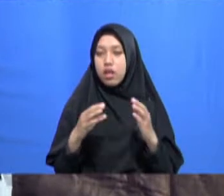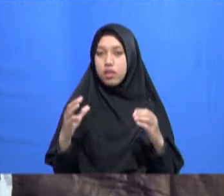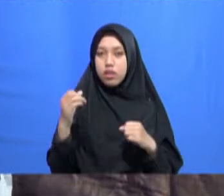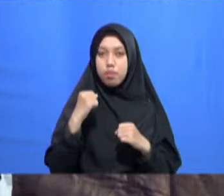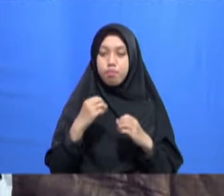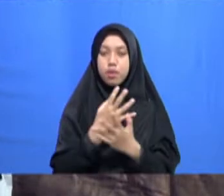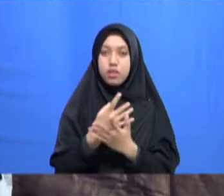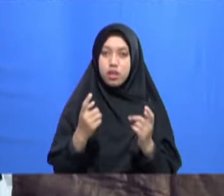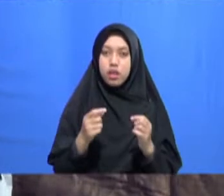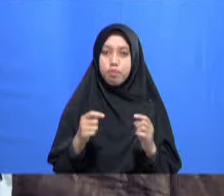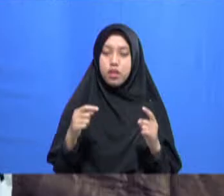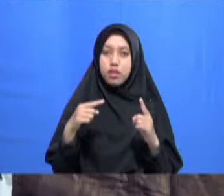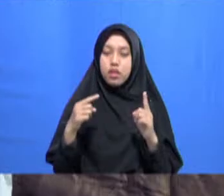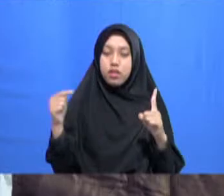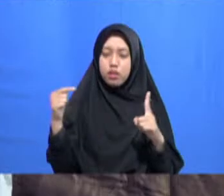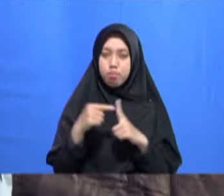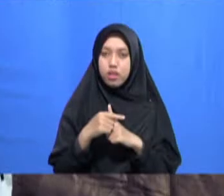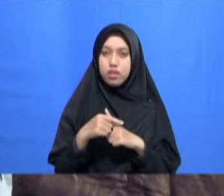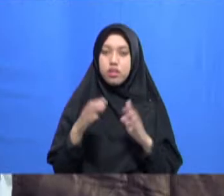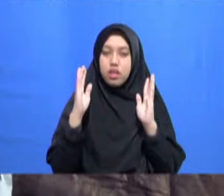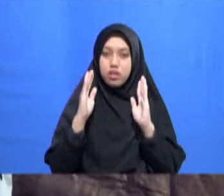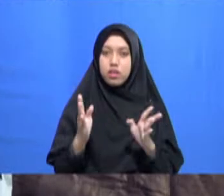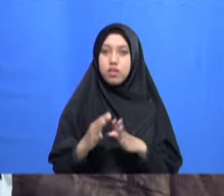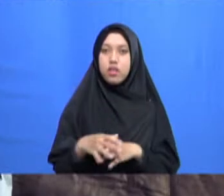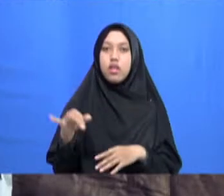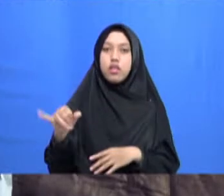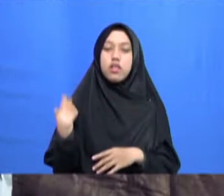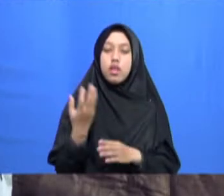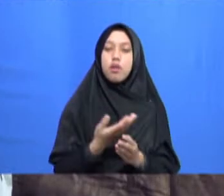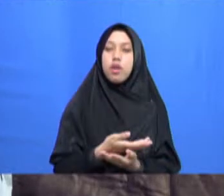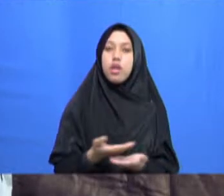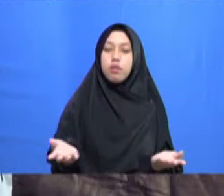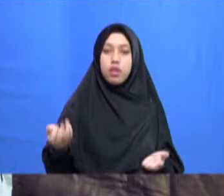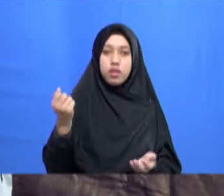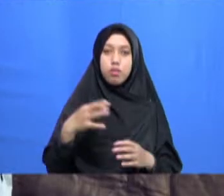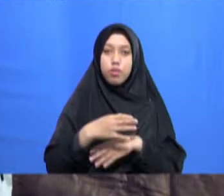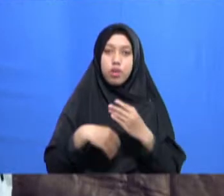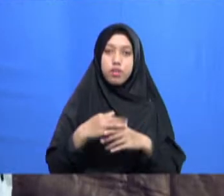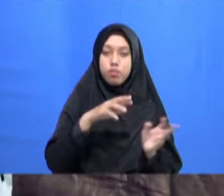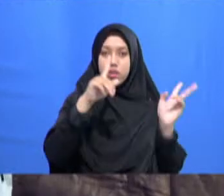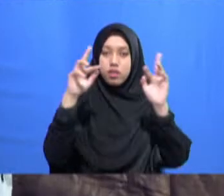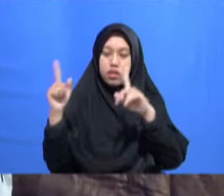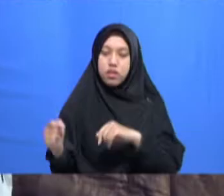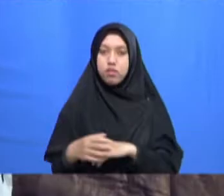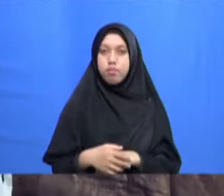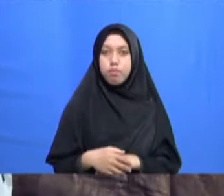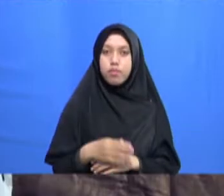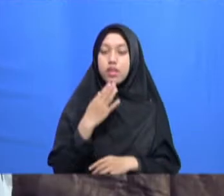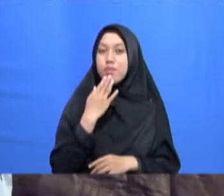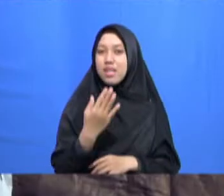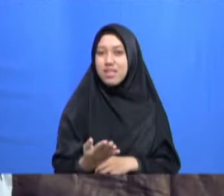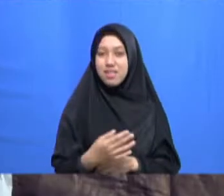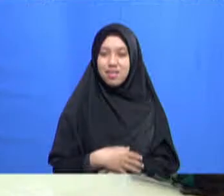dan itu kita bawa ke dalam proses perencanaan pembangunan. Saya kira itu yang perlu kita lakukan. Terima kasih. Ya, terima